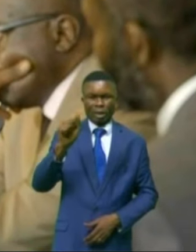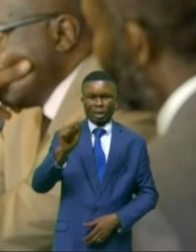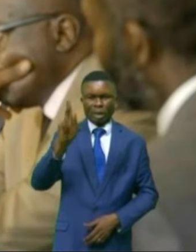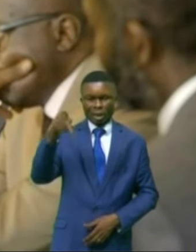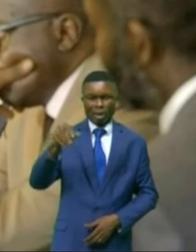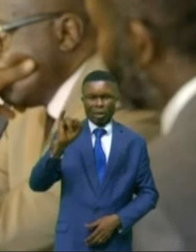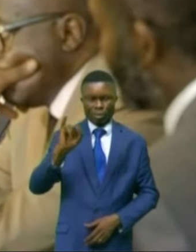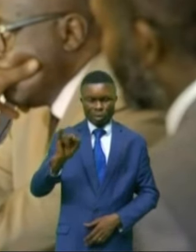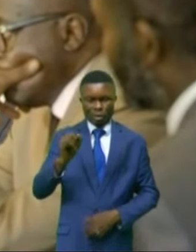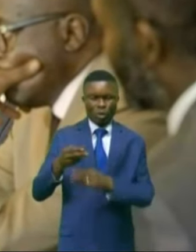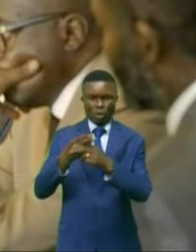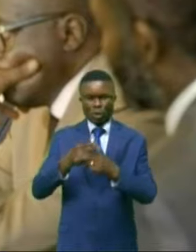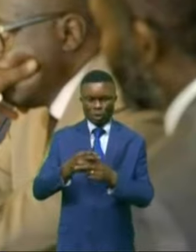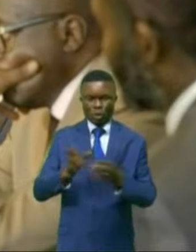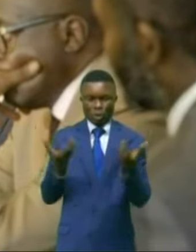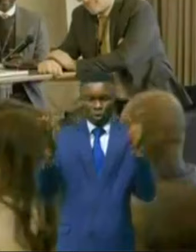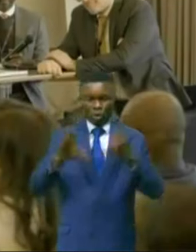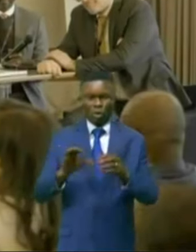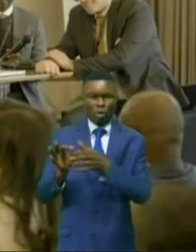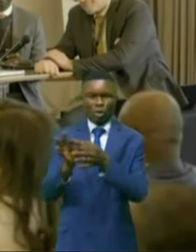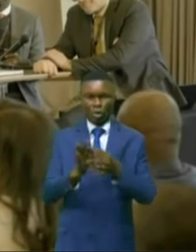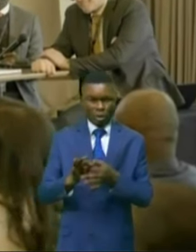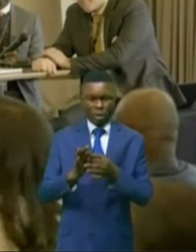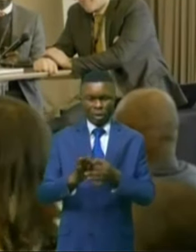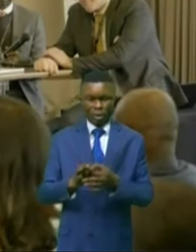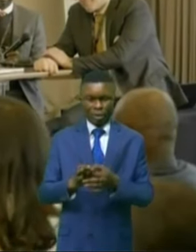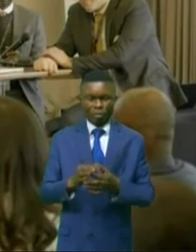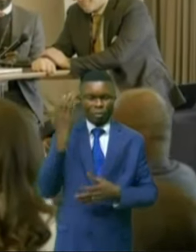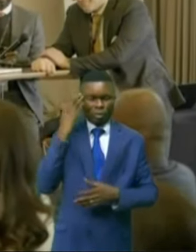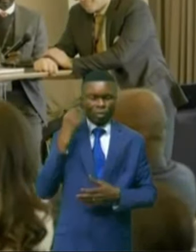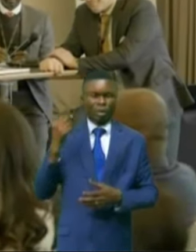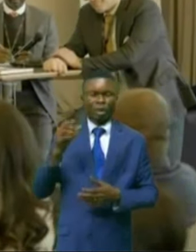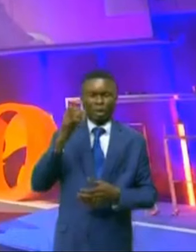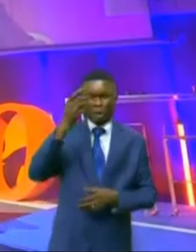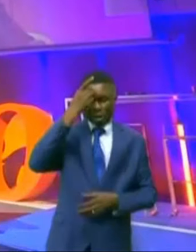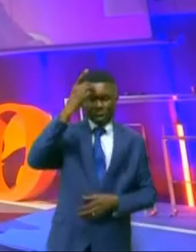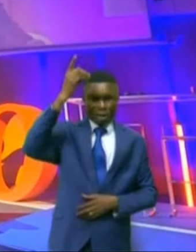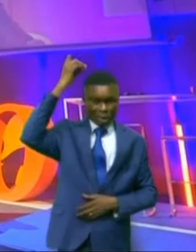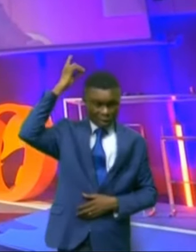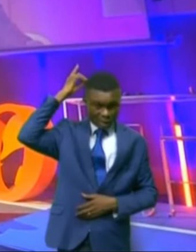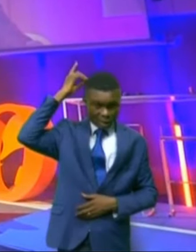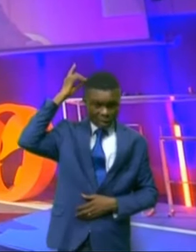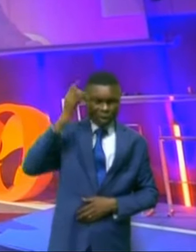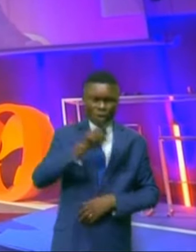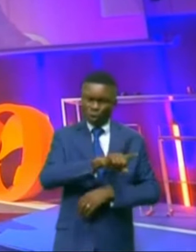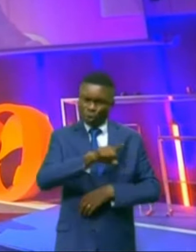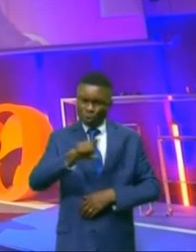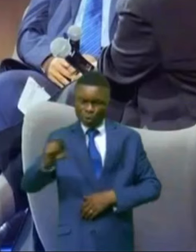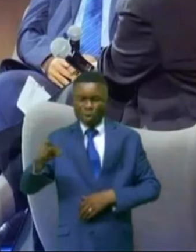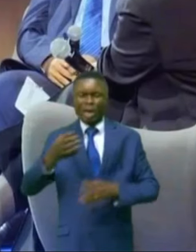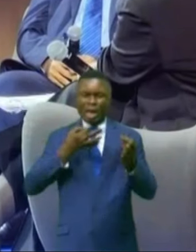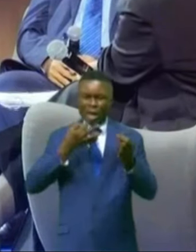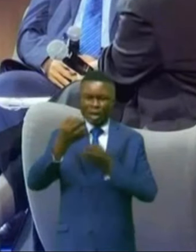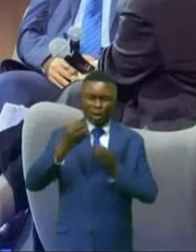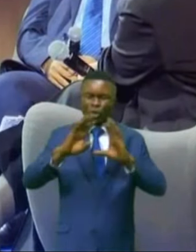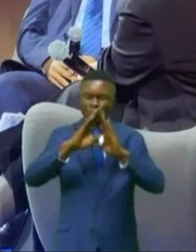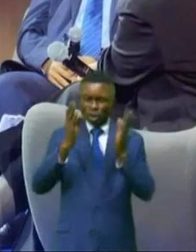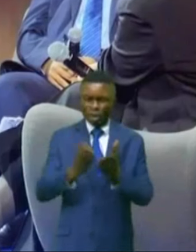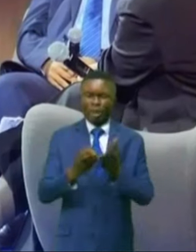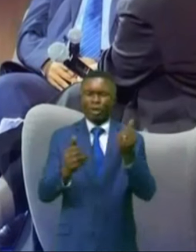coordination et de suivi de conventions de collaboration, M. Daniel Yodichimbo, qui, une heure plus tôt, a rassuré au cours d'un